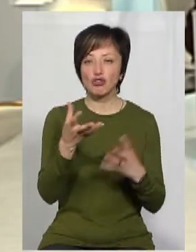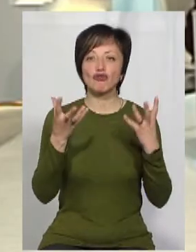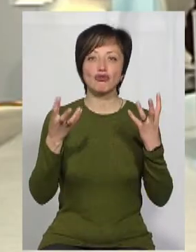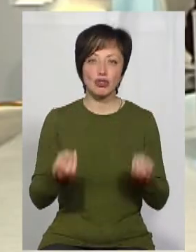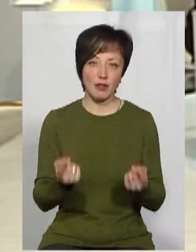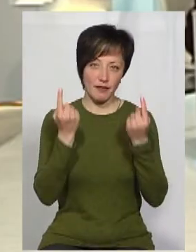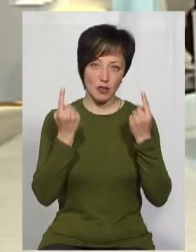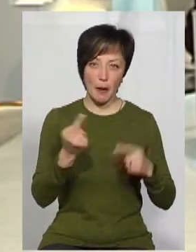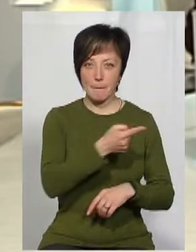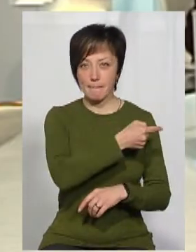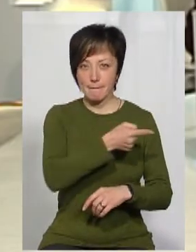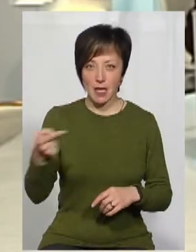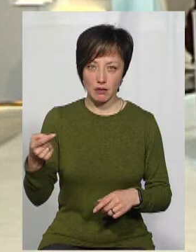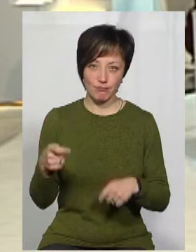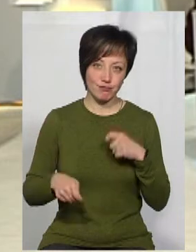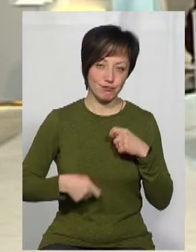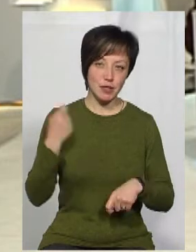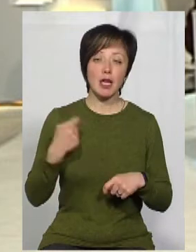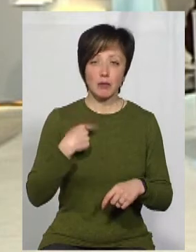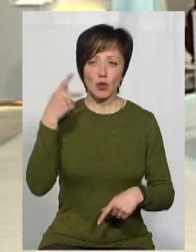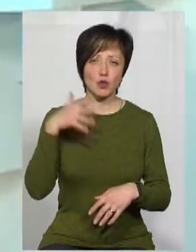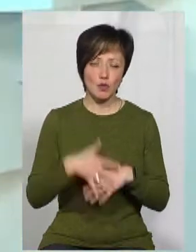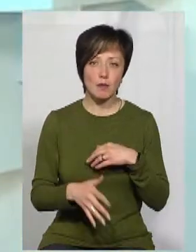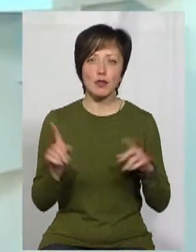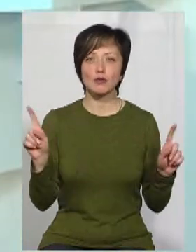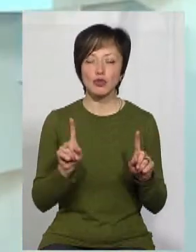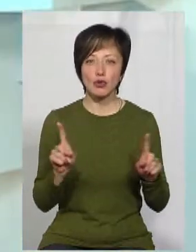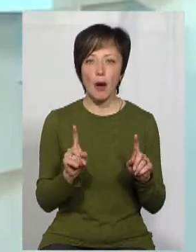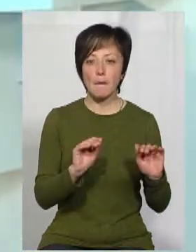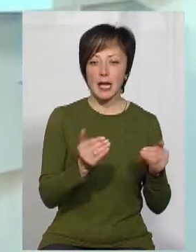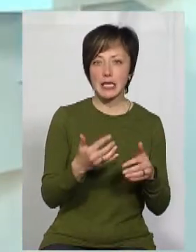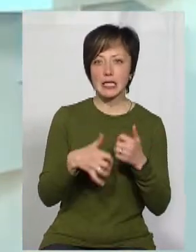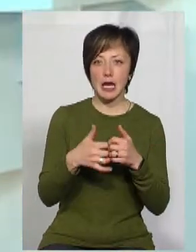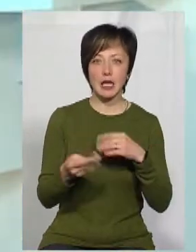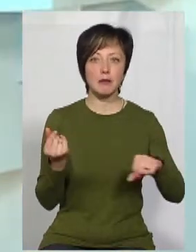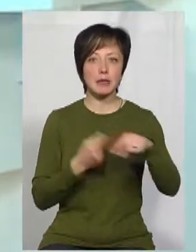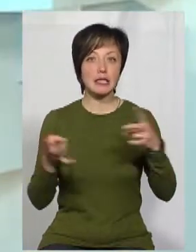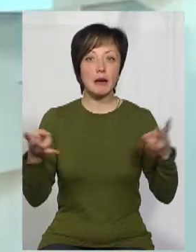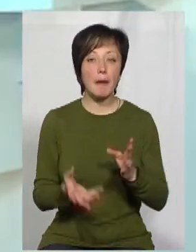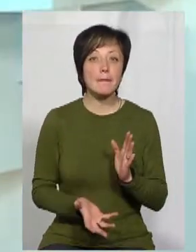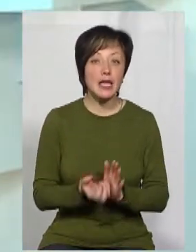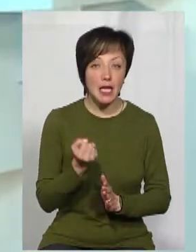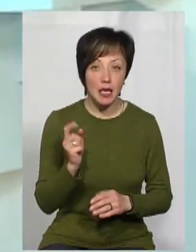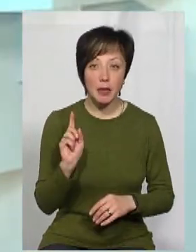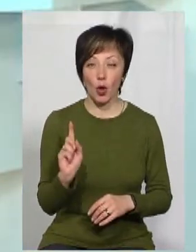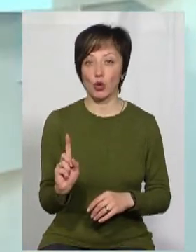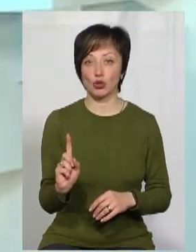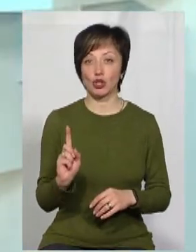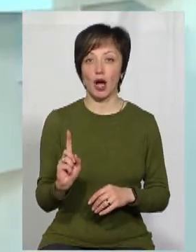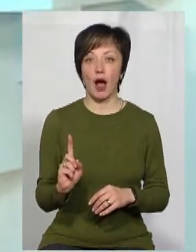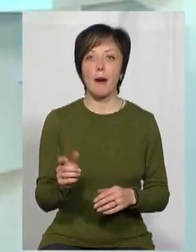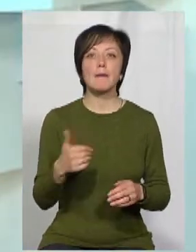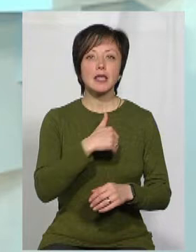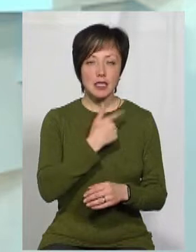ще величезний мінус. Ми на це йшли абсолютно свідомо, тому що ми розуміємо, що малий і середній бізнес треба підтримати. Хоча, знову ж таки,